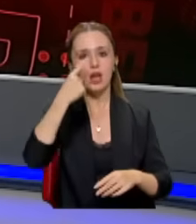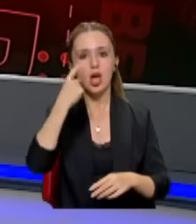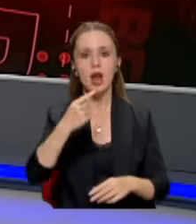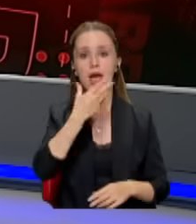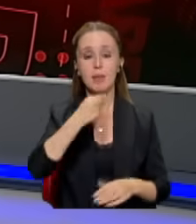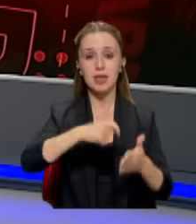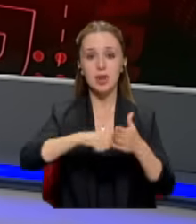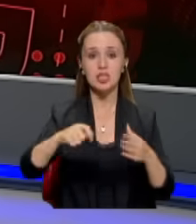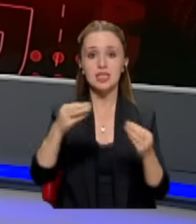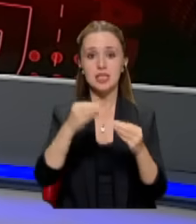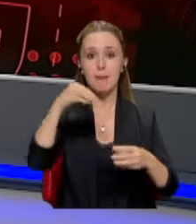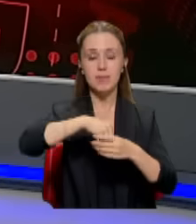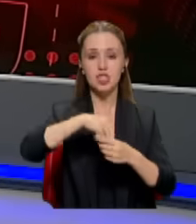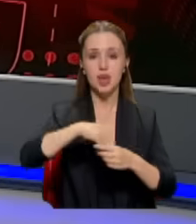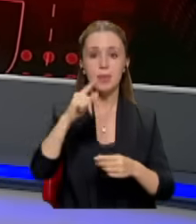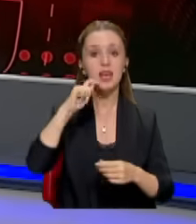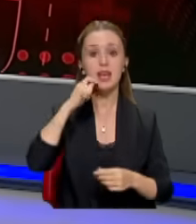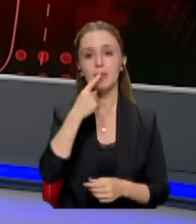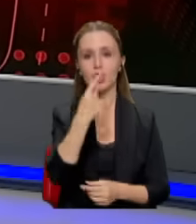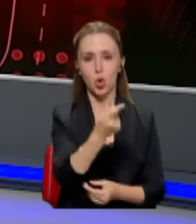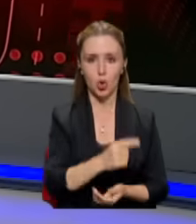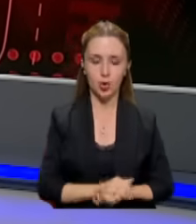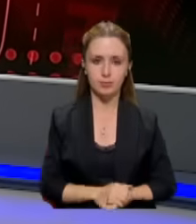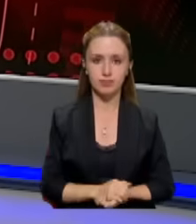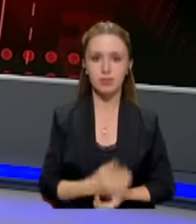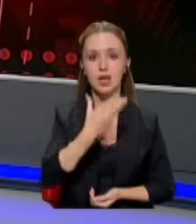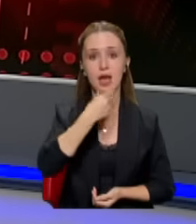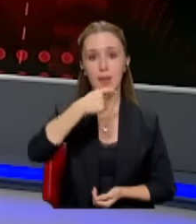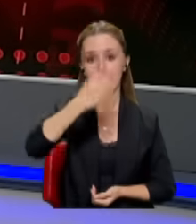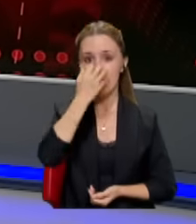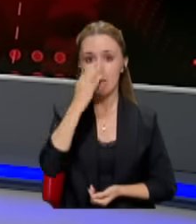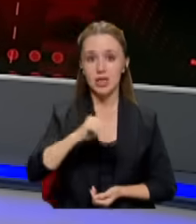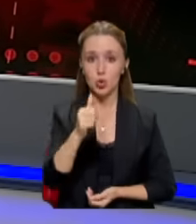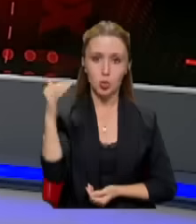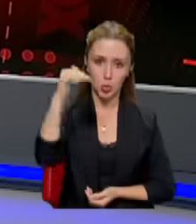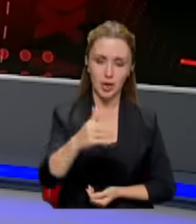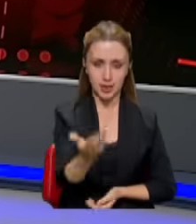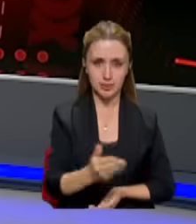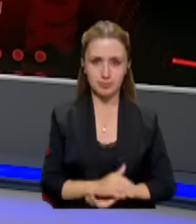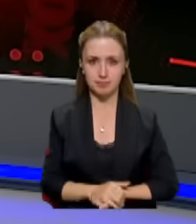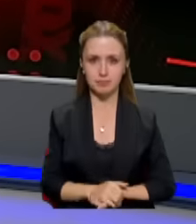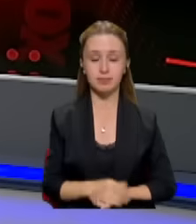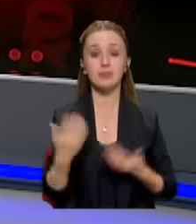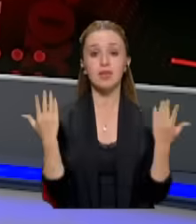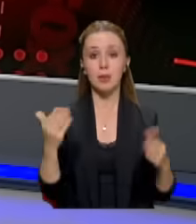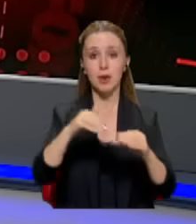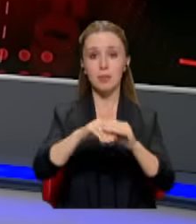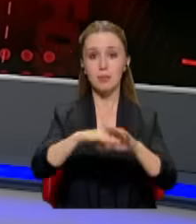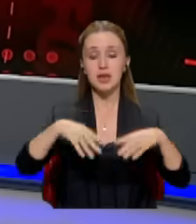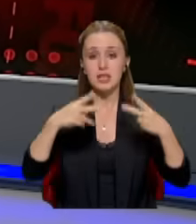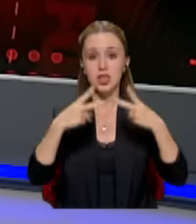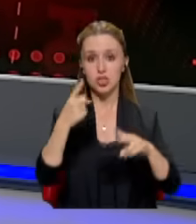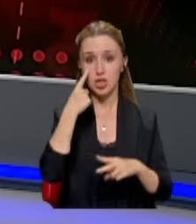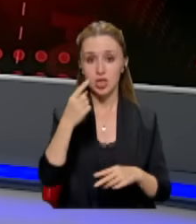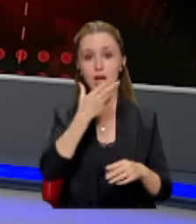emekli maaşlarına zam için 1 Ekim'i işaret etti. Emeklinin beklediği gün geldi, çattı. Ama meclisin açılışı